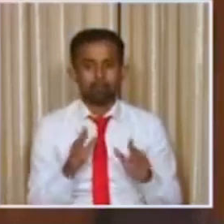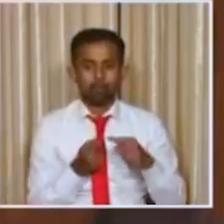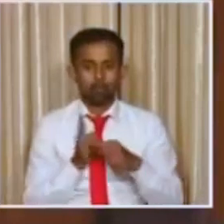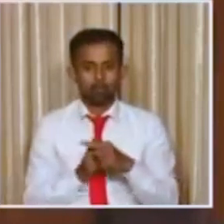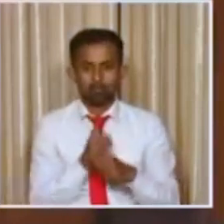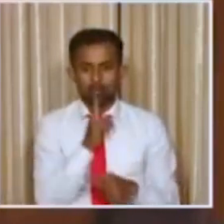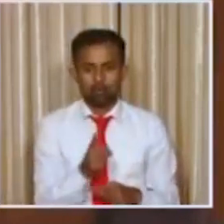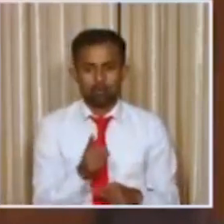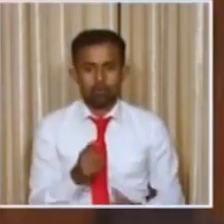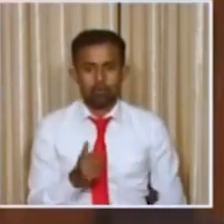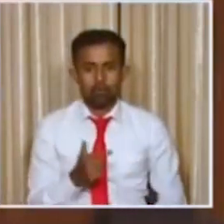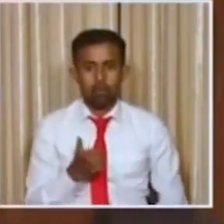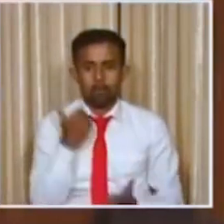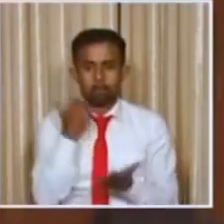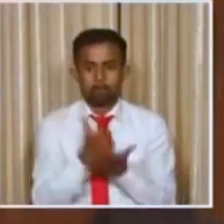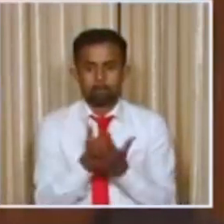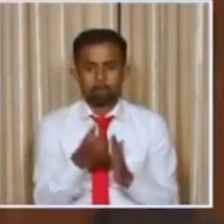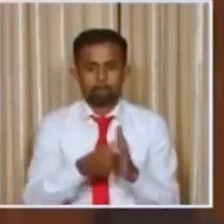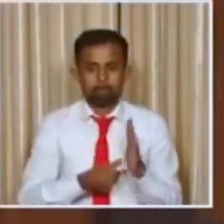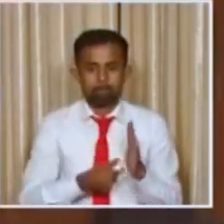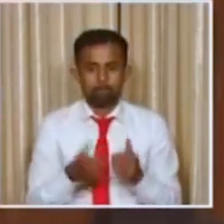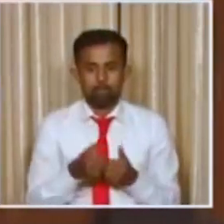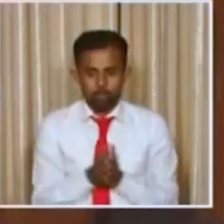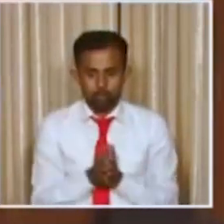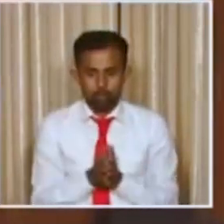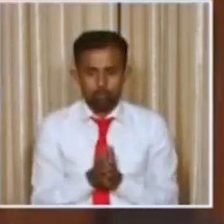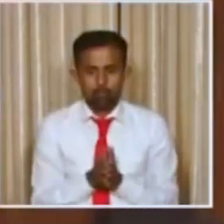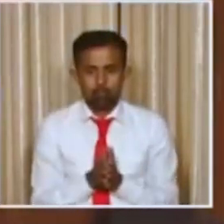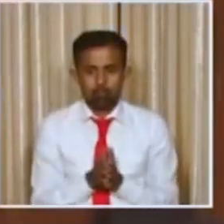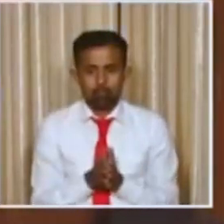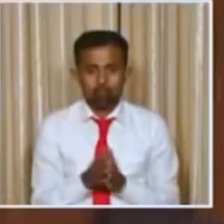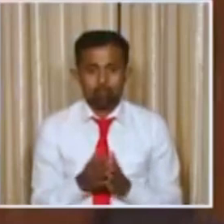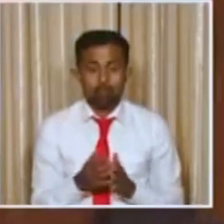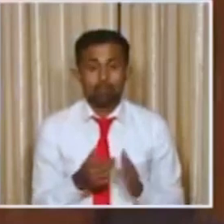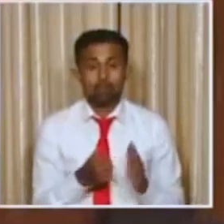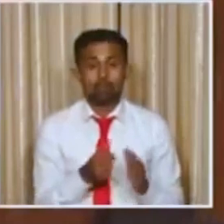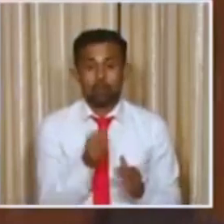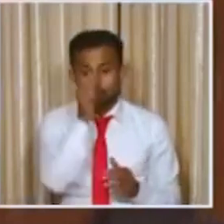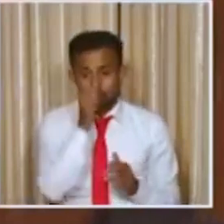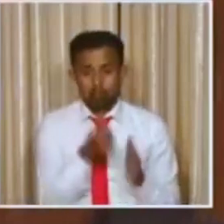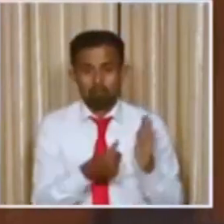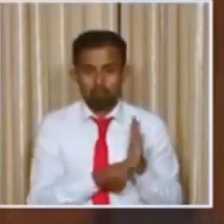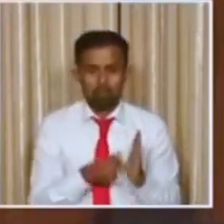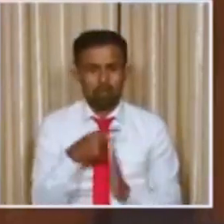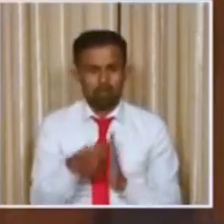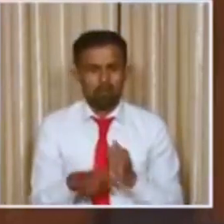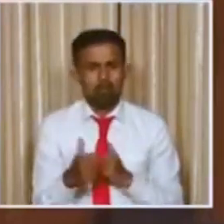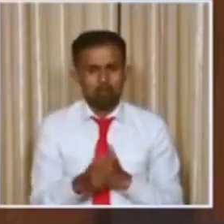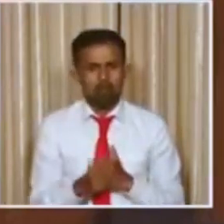கேட்டிட்டு கண்ணங் மே மகாபேங்குவே பண மகாபேங்கோ சுவாதீன கிரீம் நத்தங்க ஆன்டி கரப்ஷன்லோ மே மொன தேவால் மே ரட்டத்துல